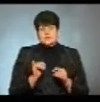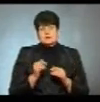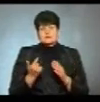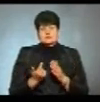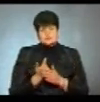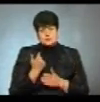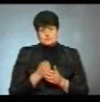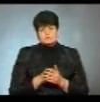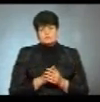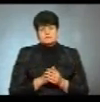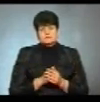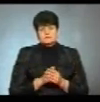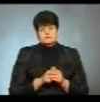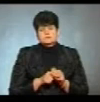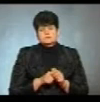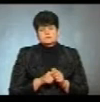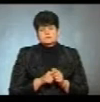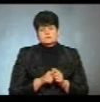таки,